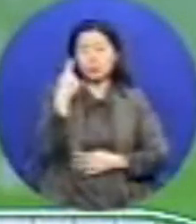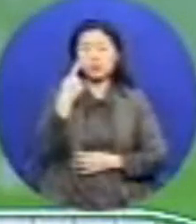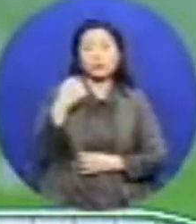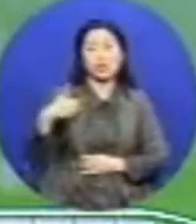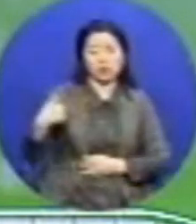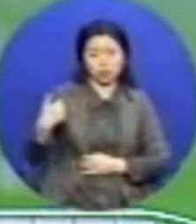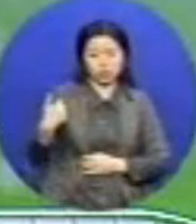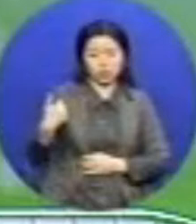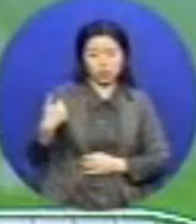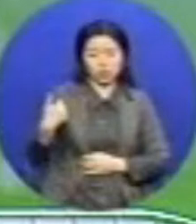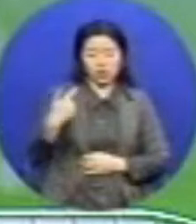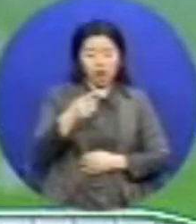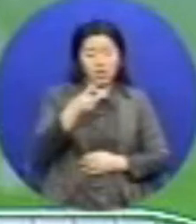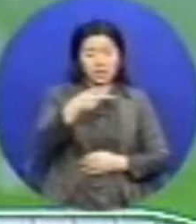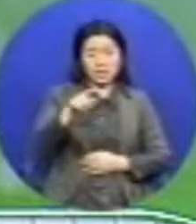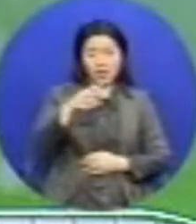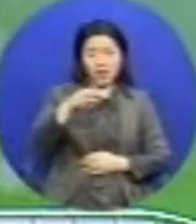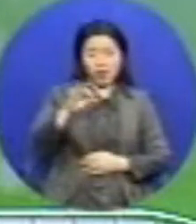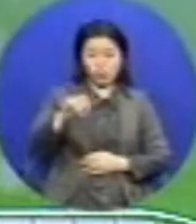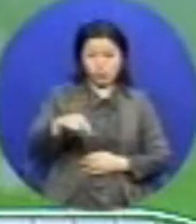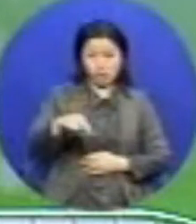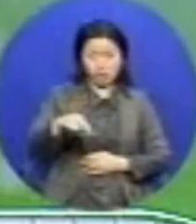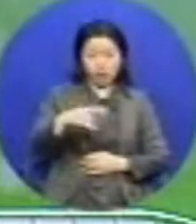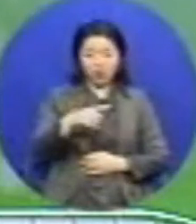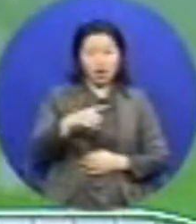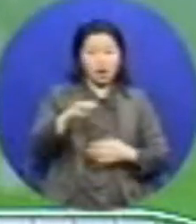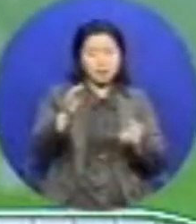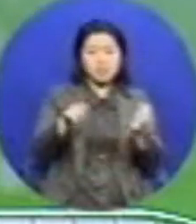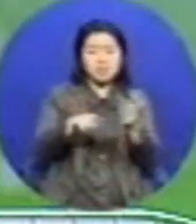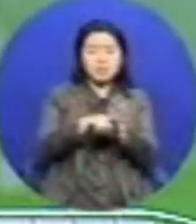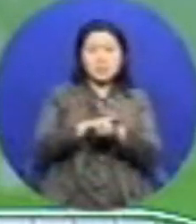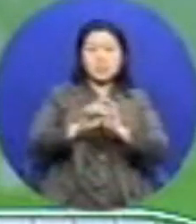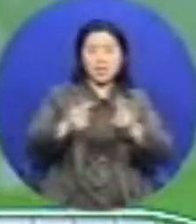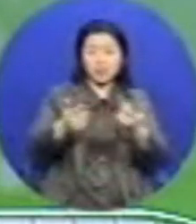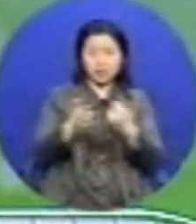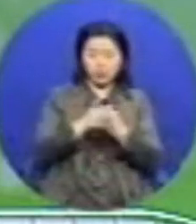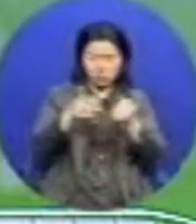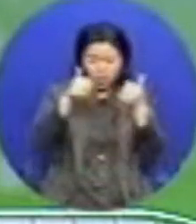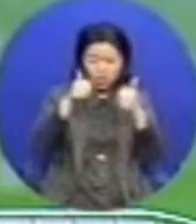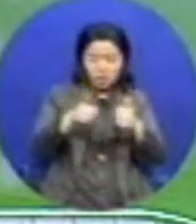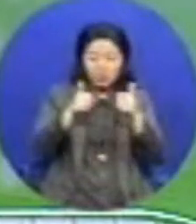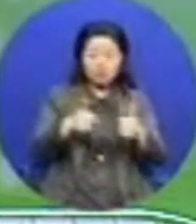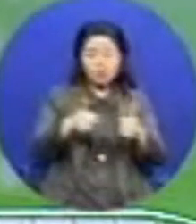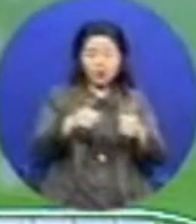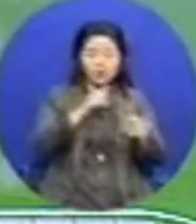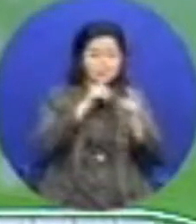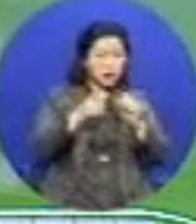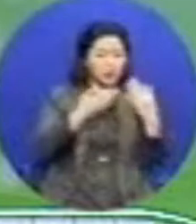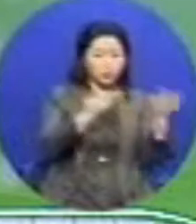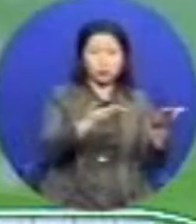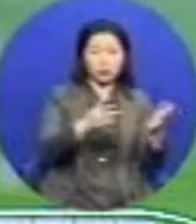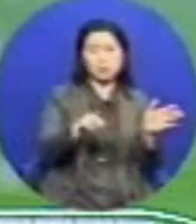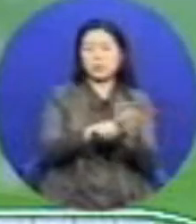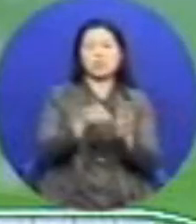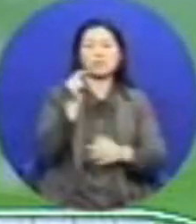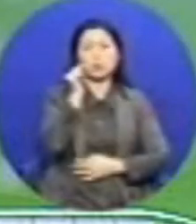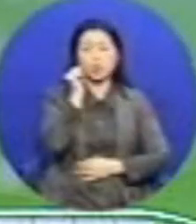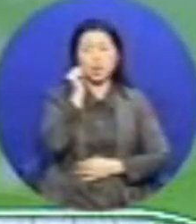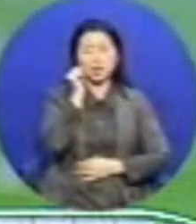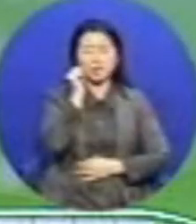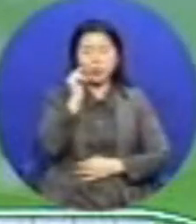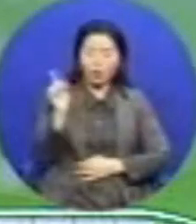하나님의 심판이 어딨어 그걸 농담으로 여기는 겁니다 어떻게 해서는 설득해서